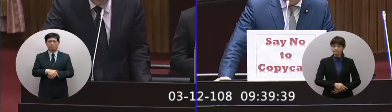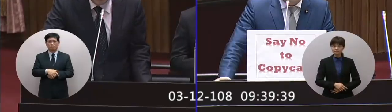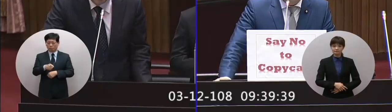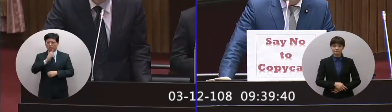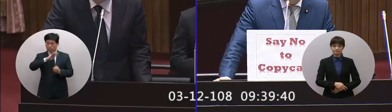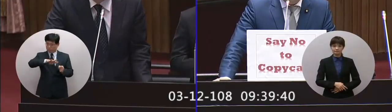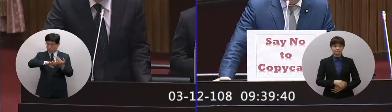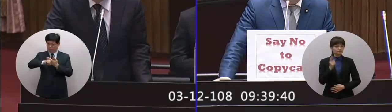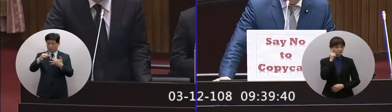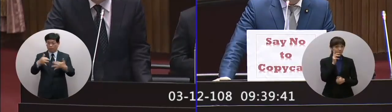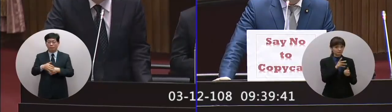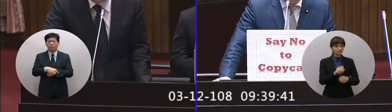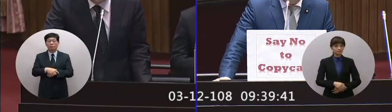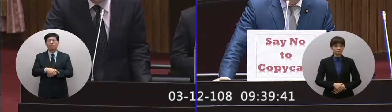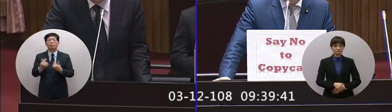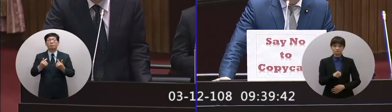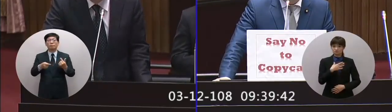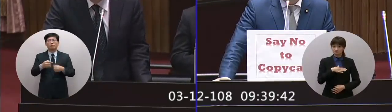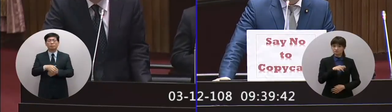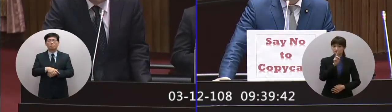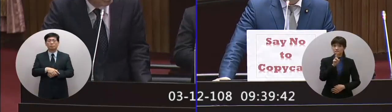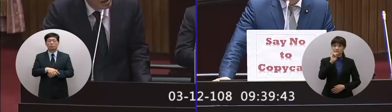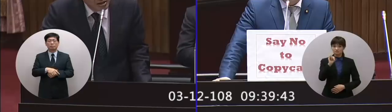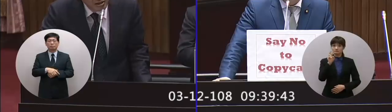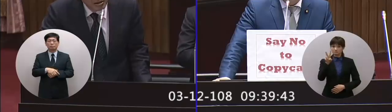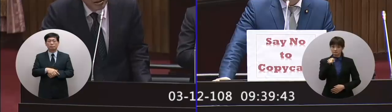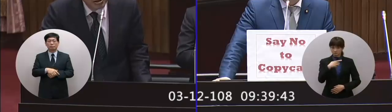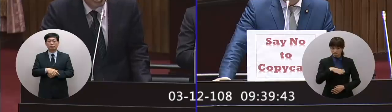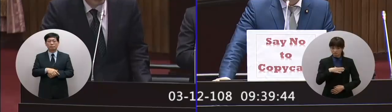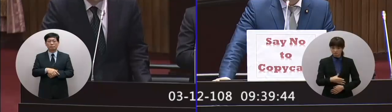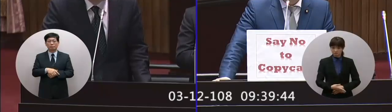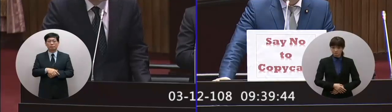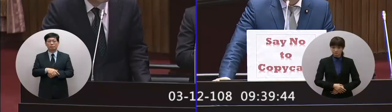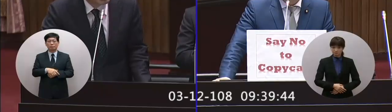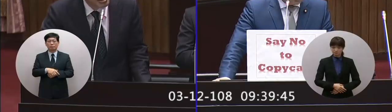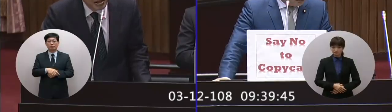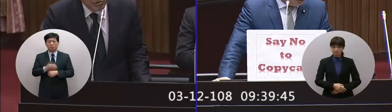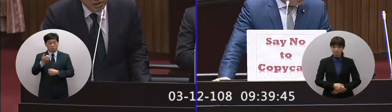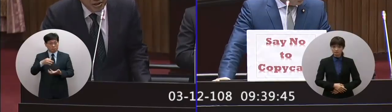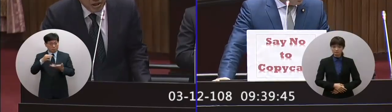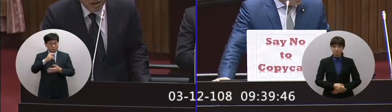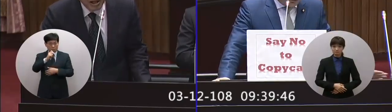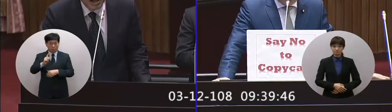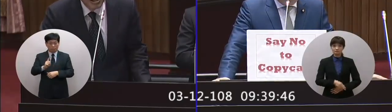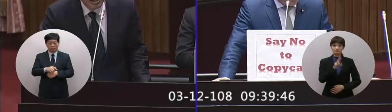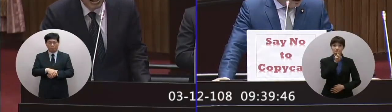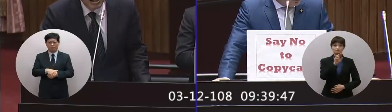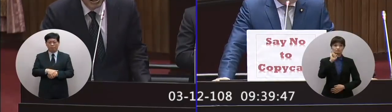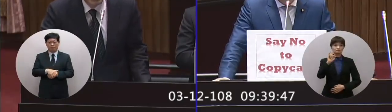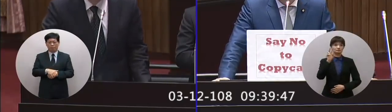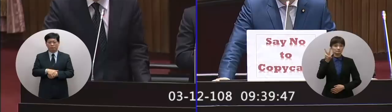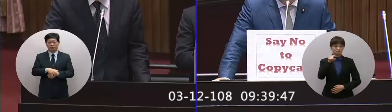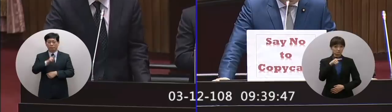是另外一个。 请问一下，你知道什么是 UIV 吗？ 啊 ？UIV。 您刚英文是什么